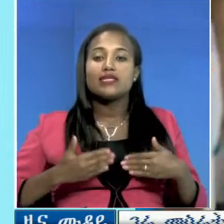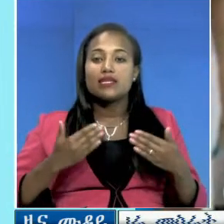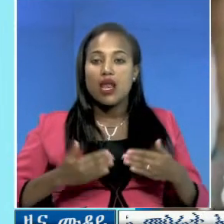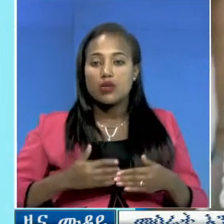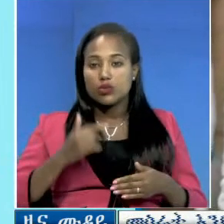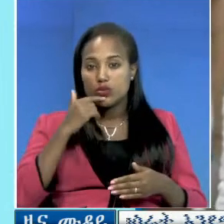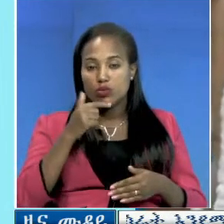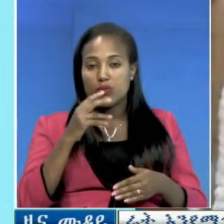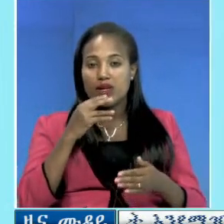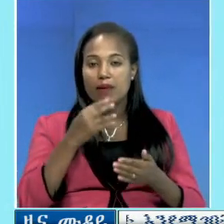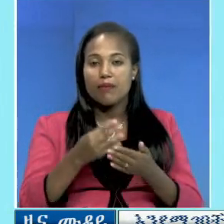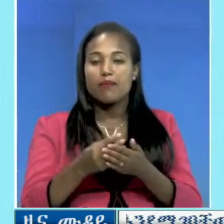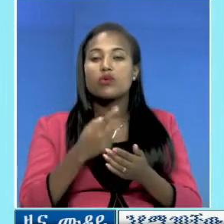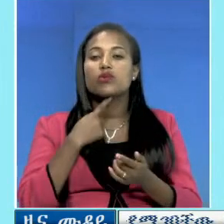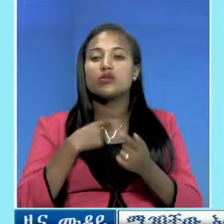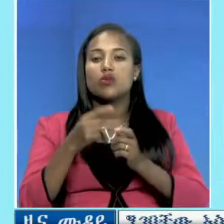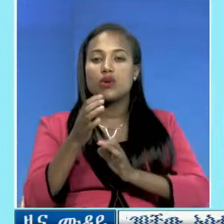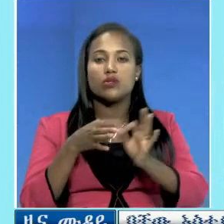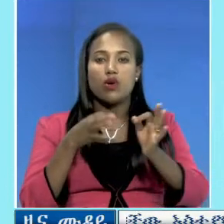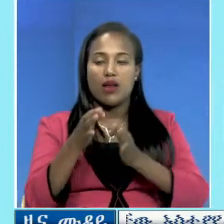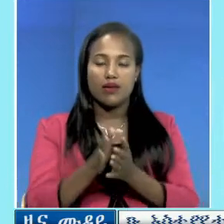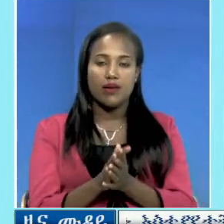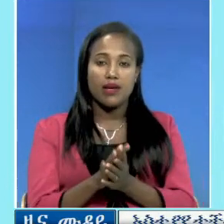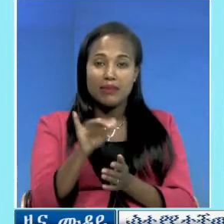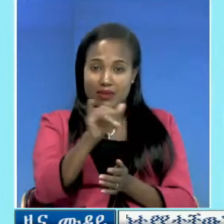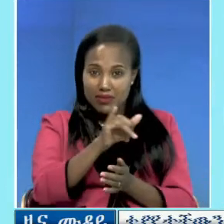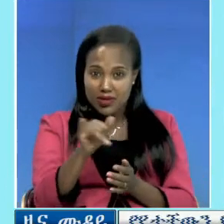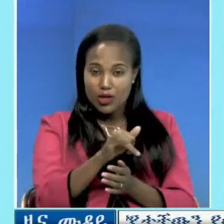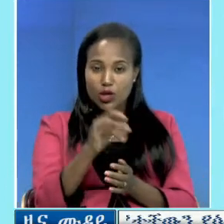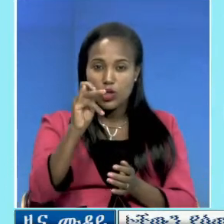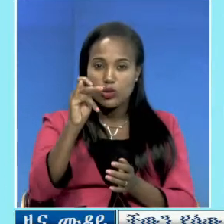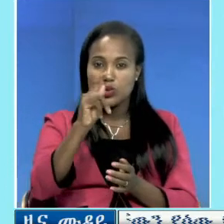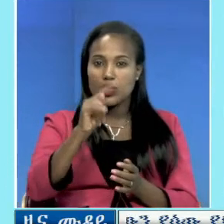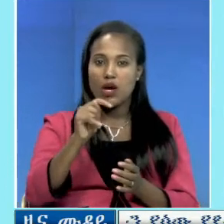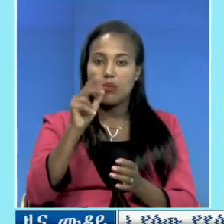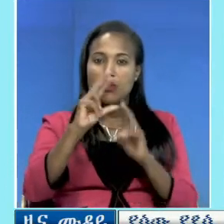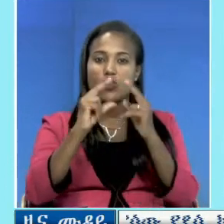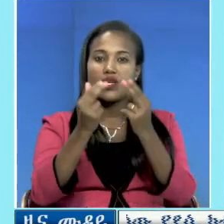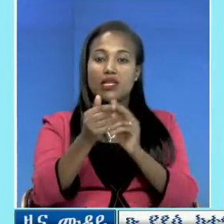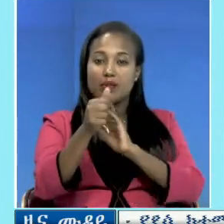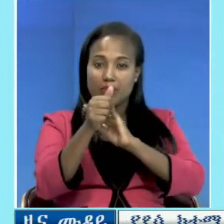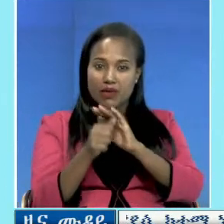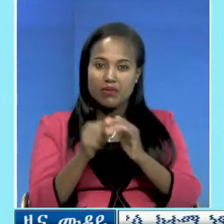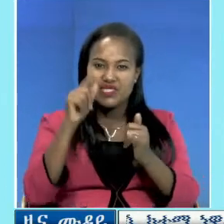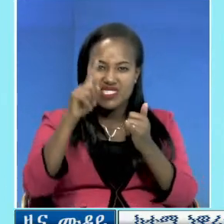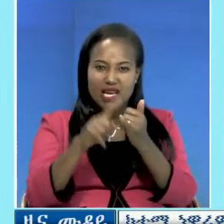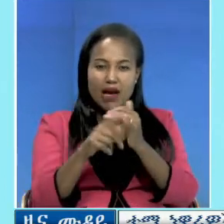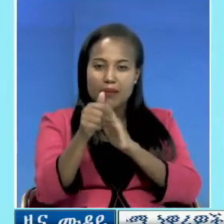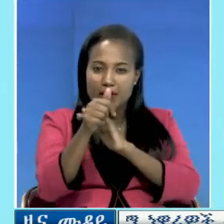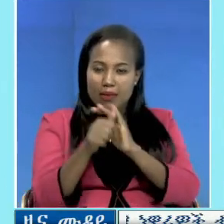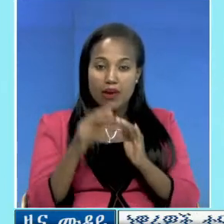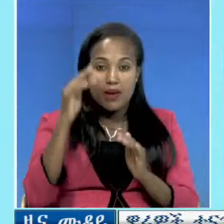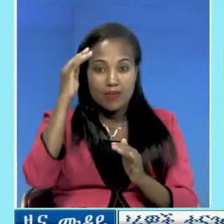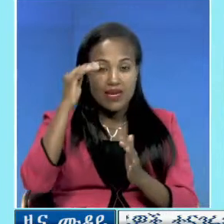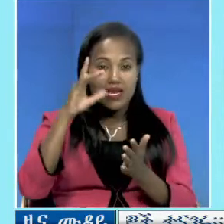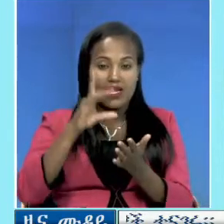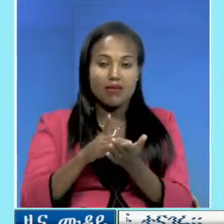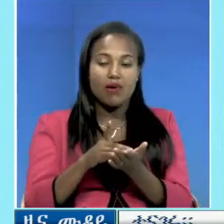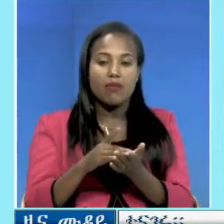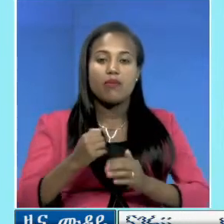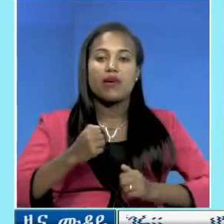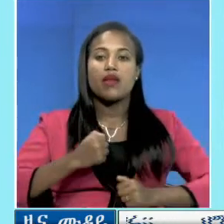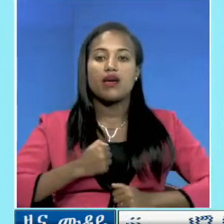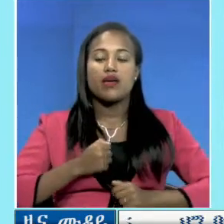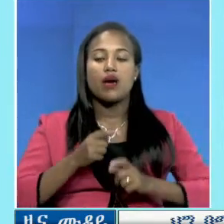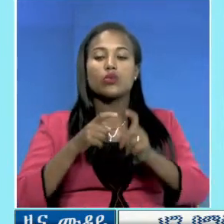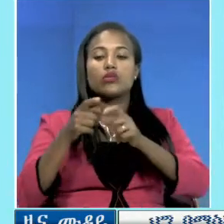ሲሉም መልካም ምኞታቸውን ገልጸዋል። በተመሳሳይ የጁንታ ቡድን የመሸገበት መጨረሻዋ መደበቂያው መቀሌ ከተማ በመከላከያ